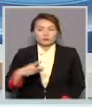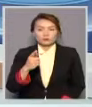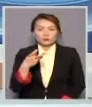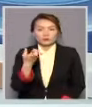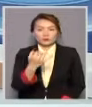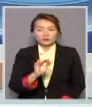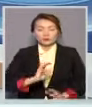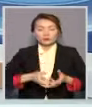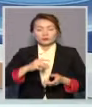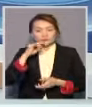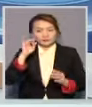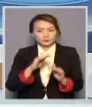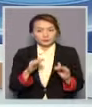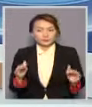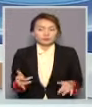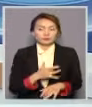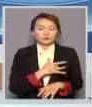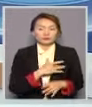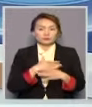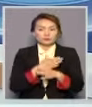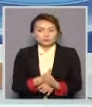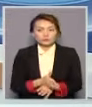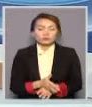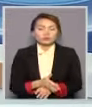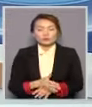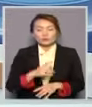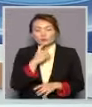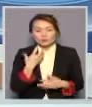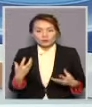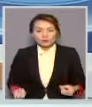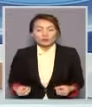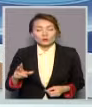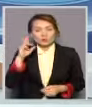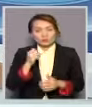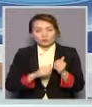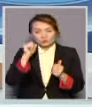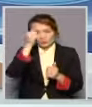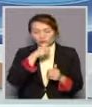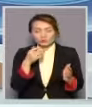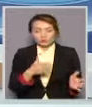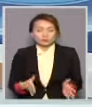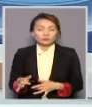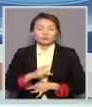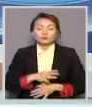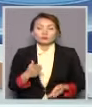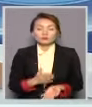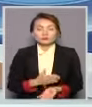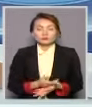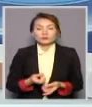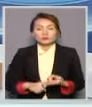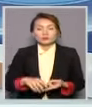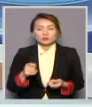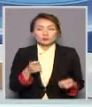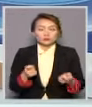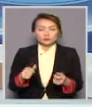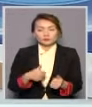31 мамыр бүкіл қазақ баласы көкірегі қарс айырып бір сәт күрсінетін күн. Бұл дата жыл сайын елімізде тұрақты түрде аталып келеді. Осыған орай